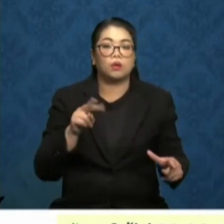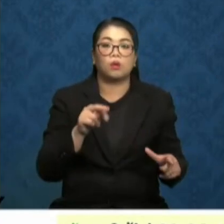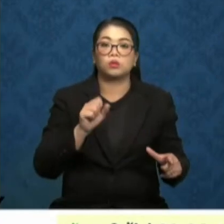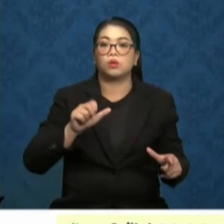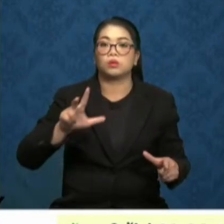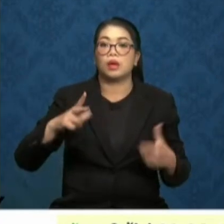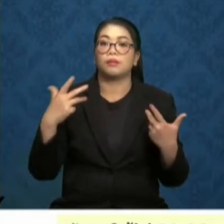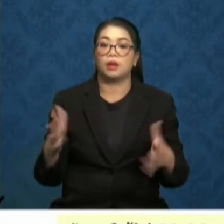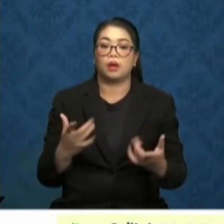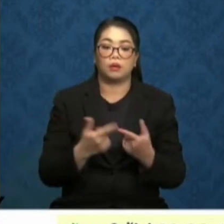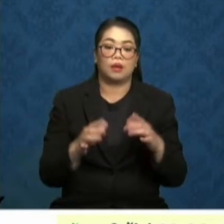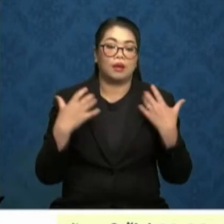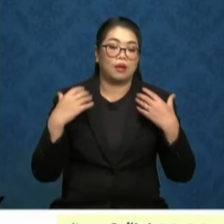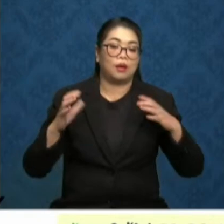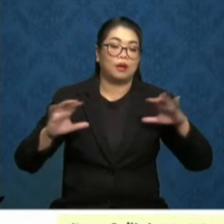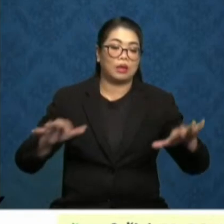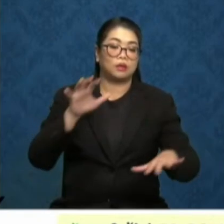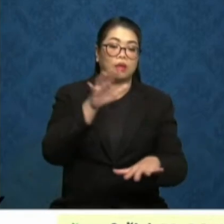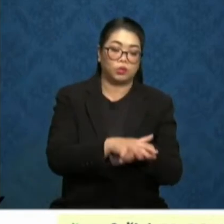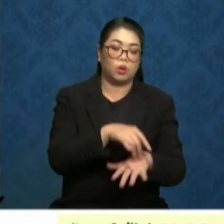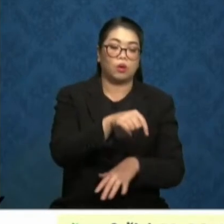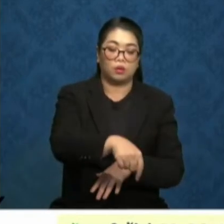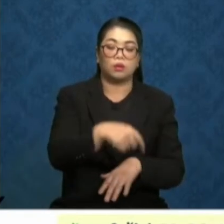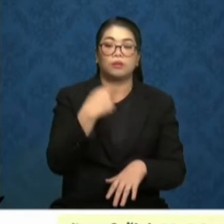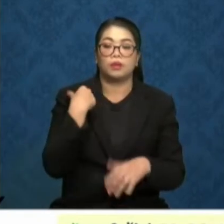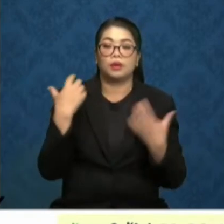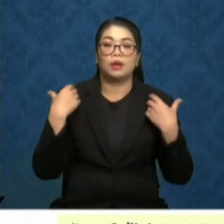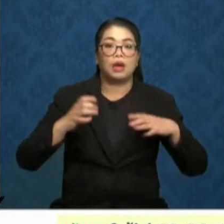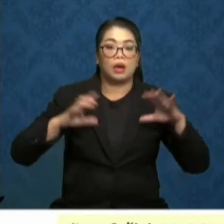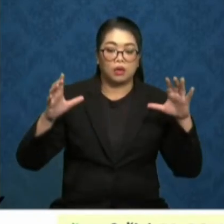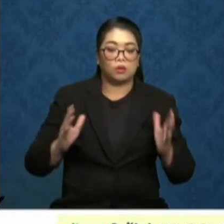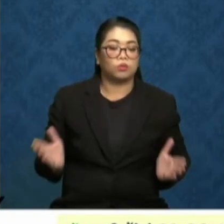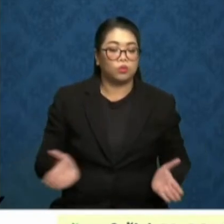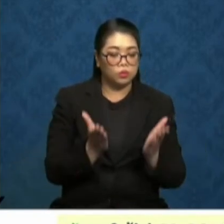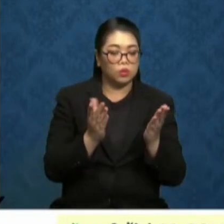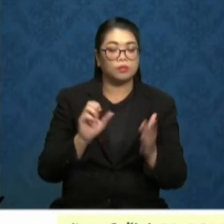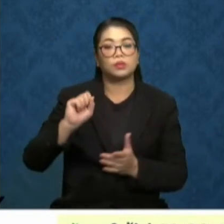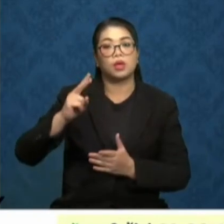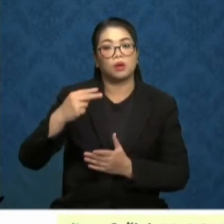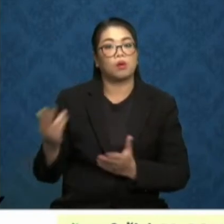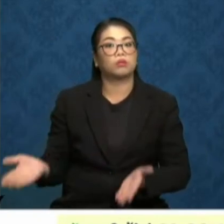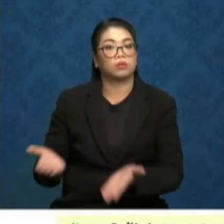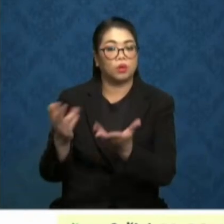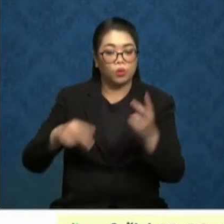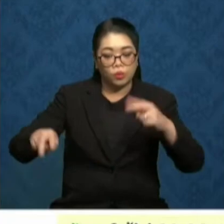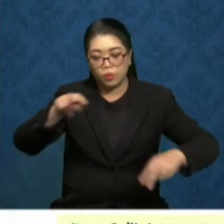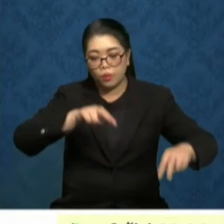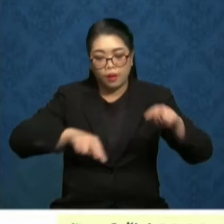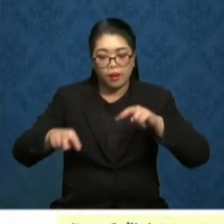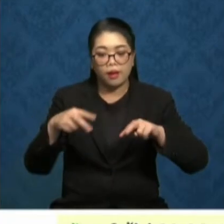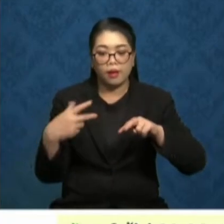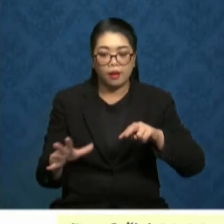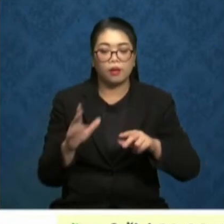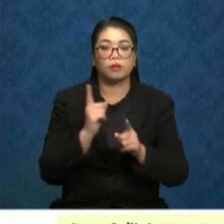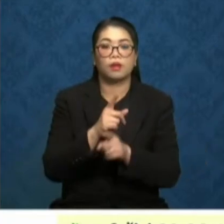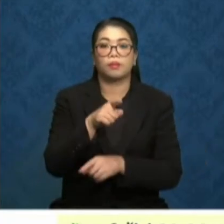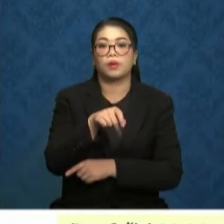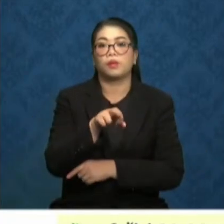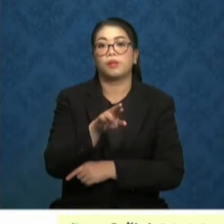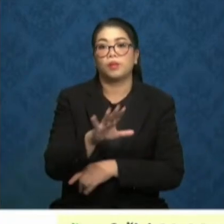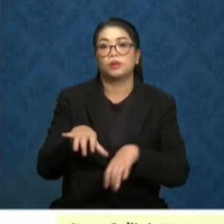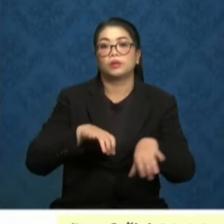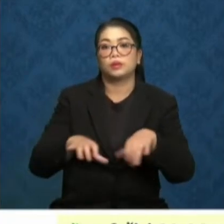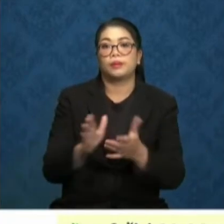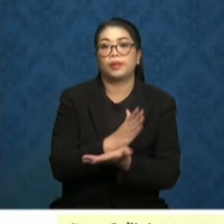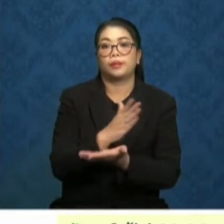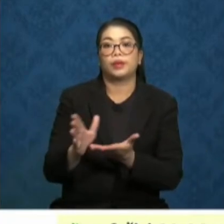้อนที่ทบซ้อนกรชบ้านแล้มีหน่วยงานของรษคื กมสม dit สะคร circumstancesเข้Sa ตามพรบรถ